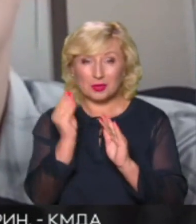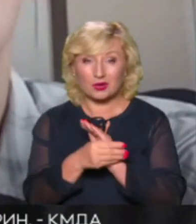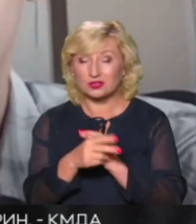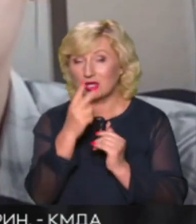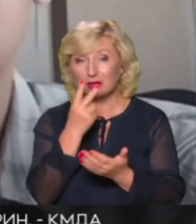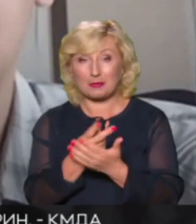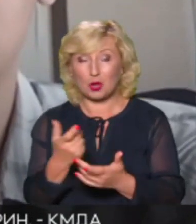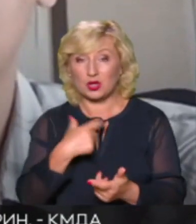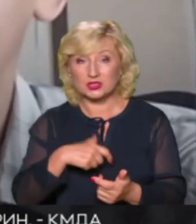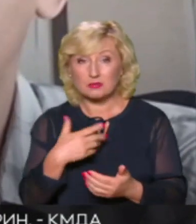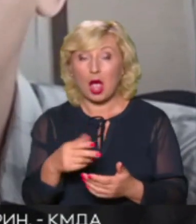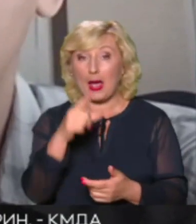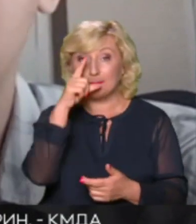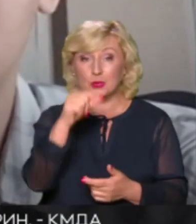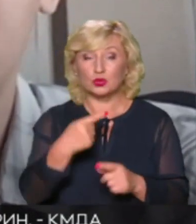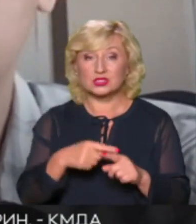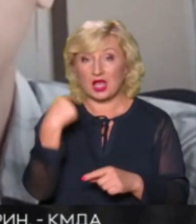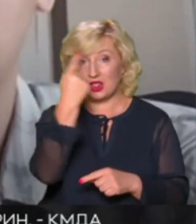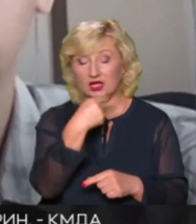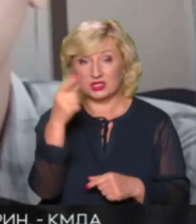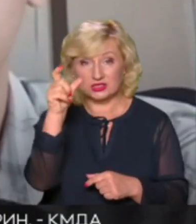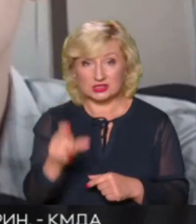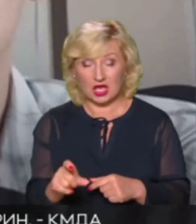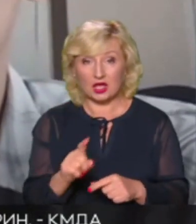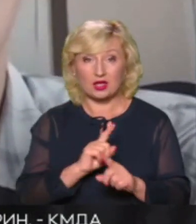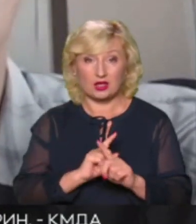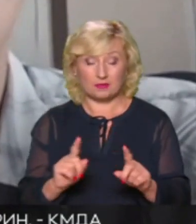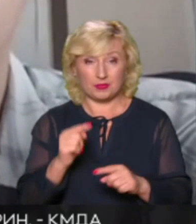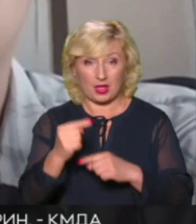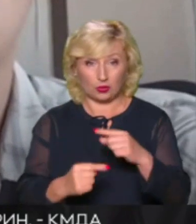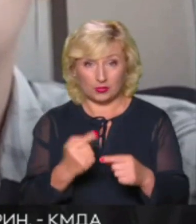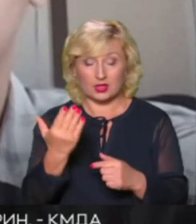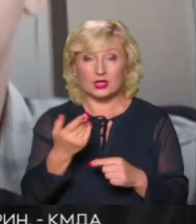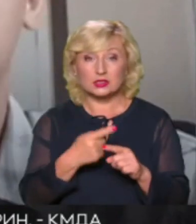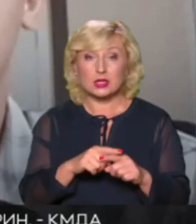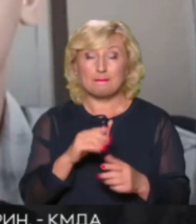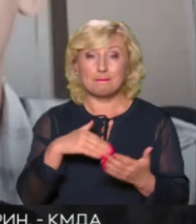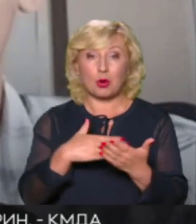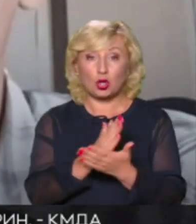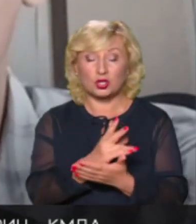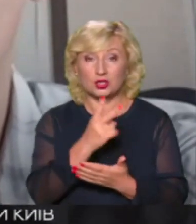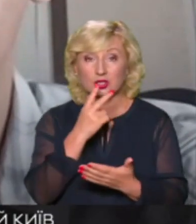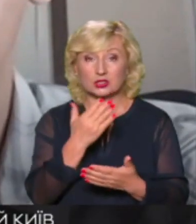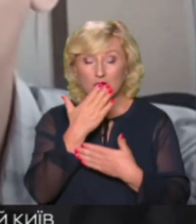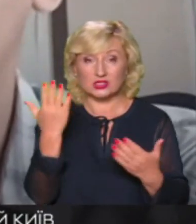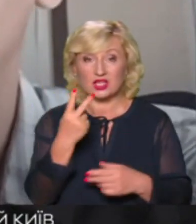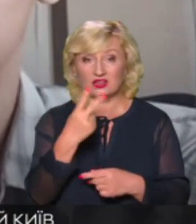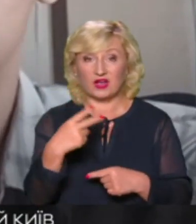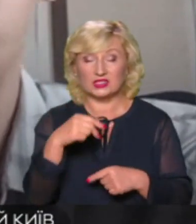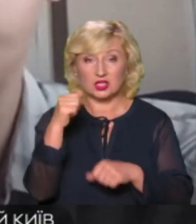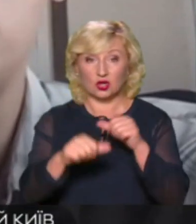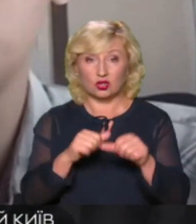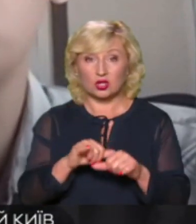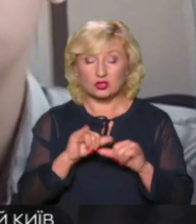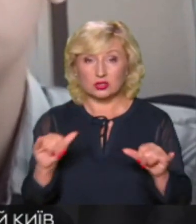але Путін – це їхнє лице і їхнє реноме, по суті. Тому ця політика, яку в Росії вже останні 20 років розвивали, що